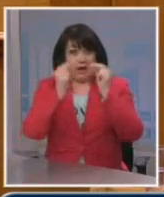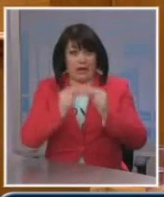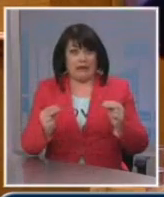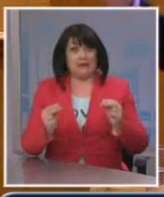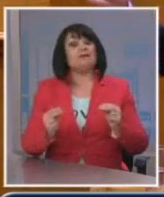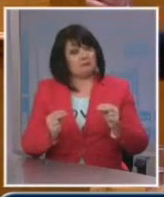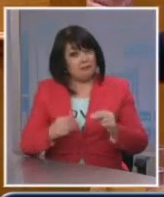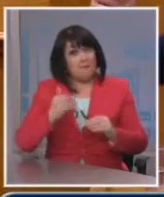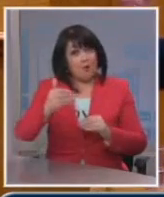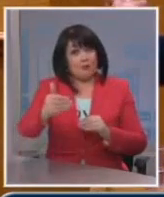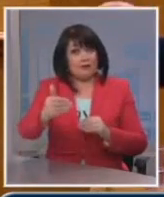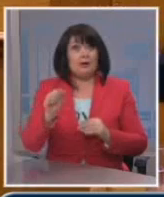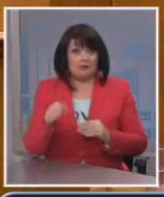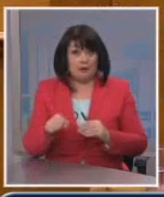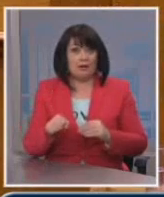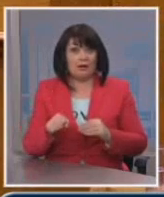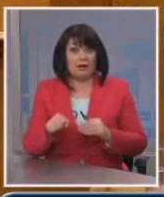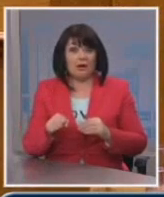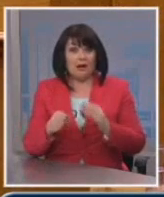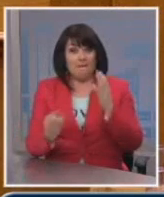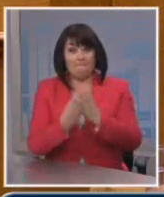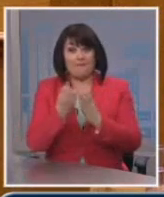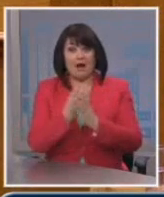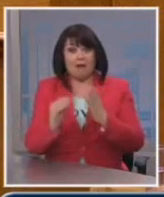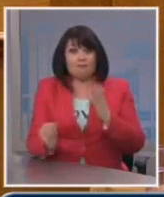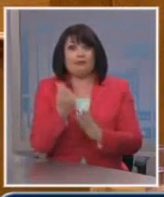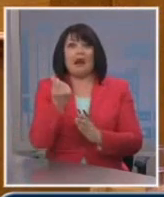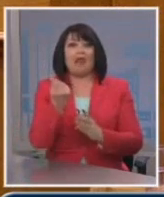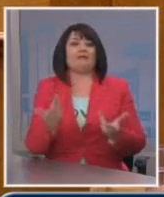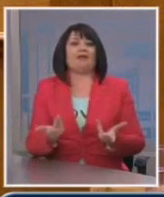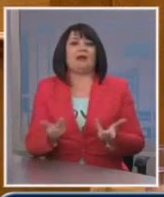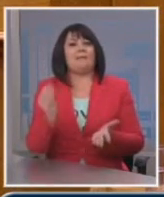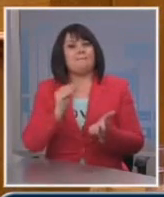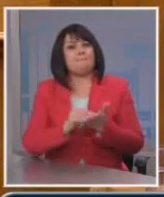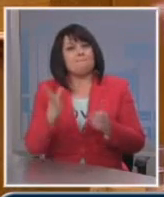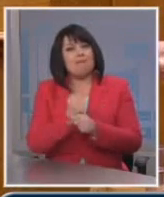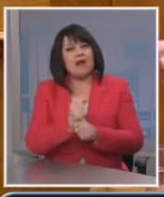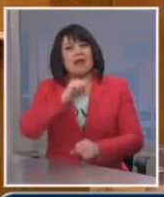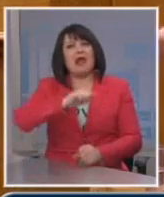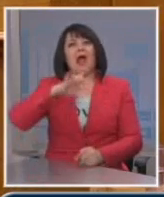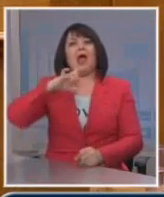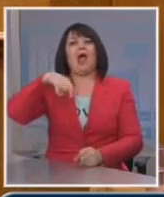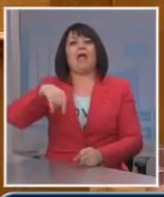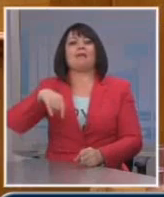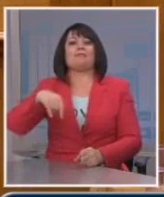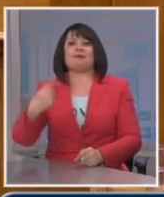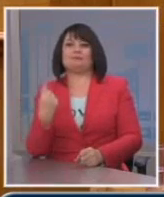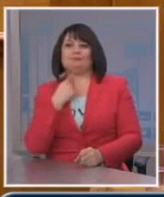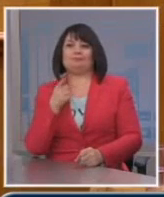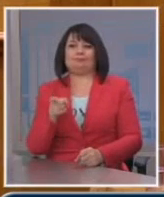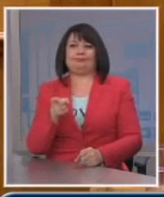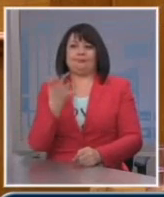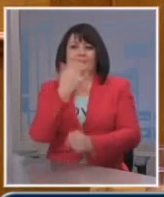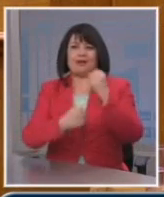η λύση προοπτικής είναι να παράξουμε πλούτο και να ξανακερδίσουμε το ΑΕΠ που εσείς χάσατε για τη χώρα τα 5